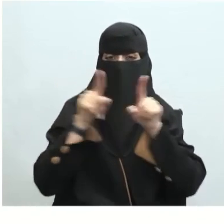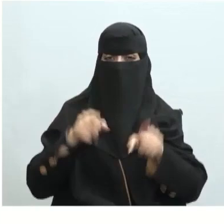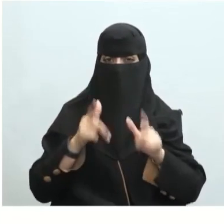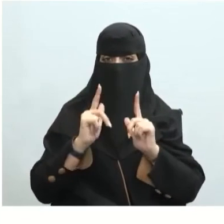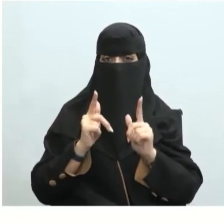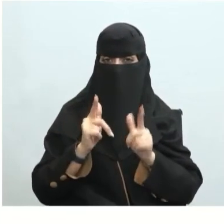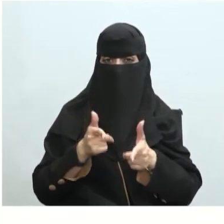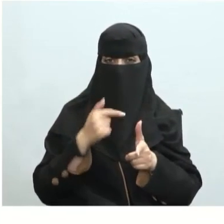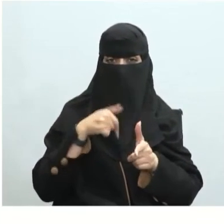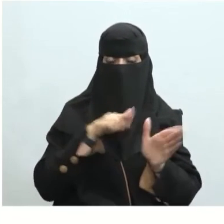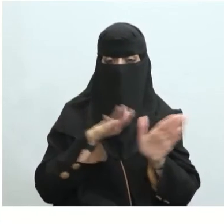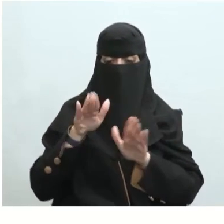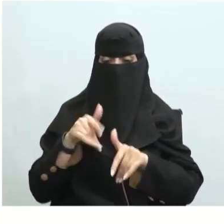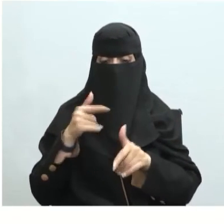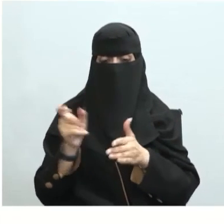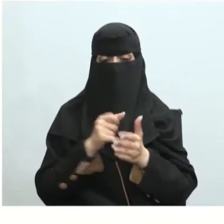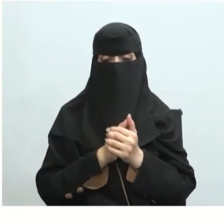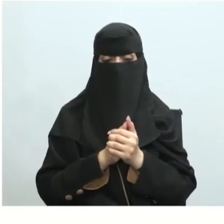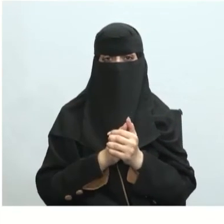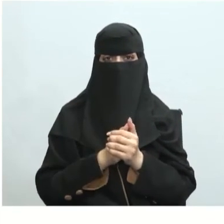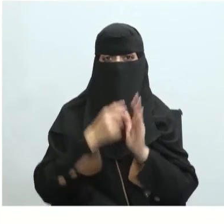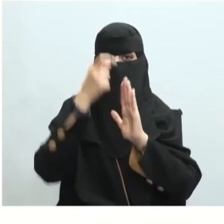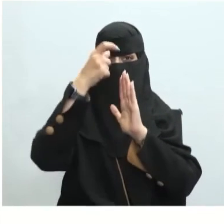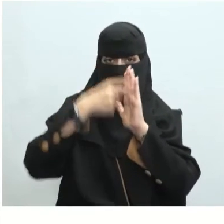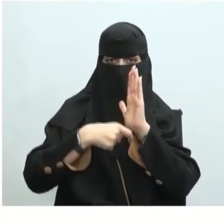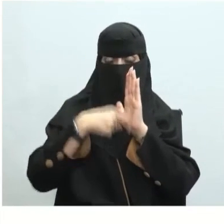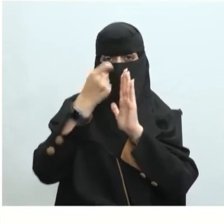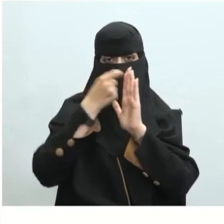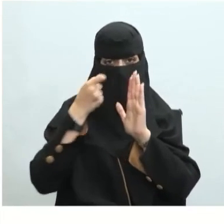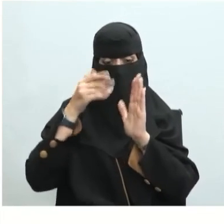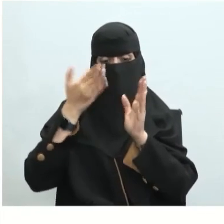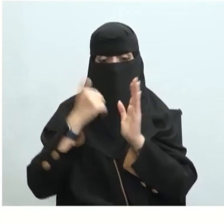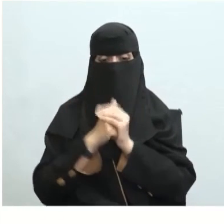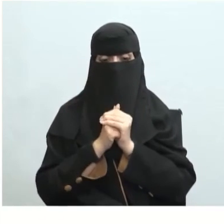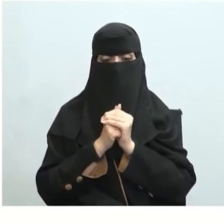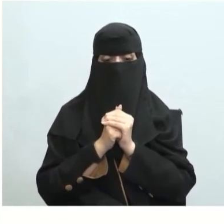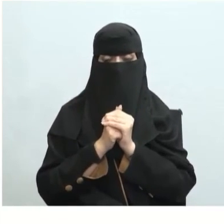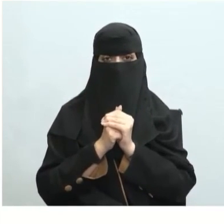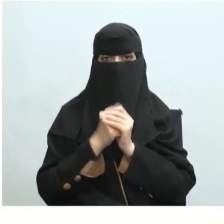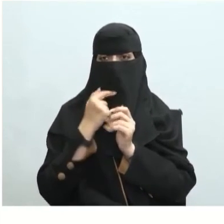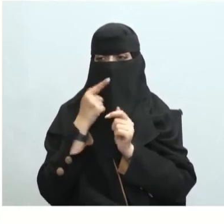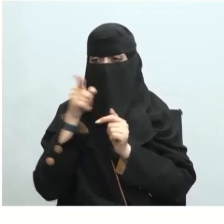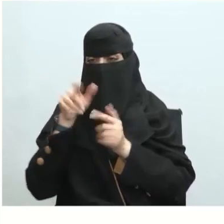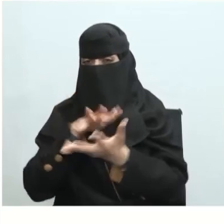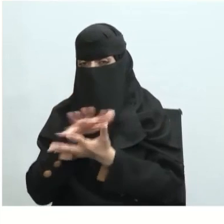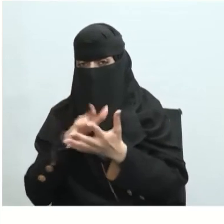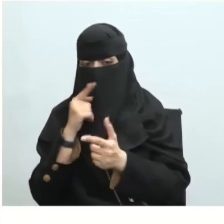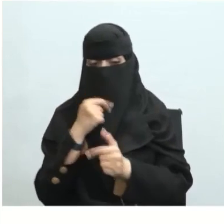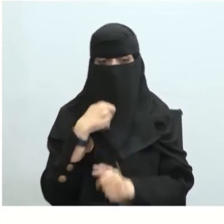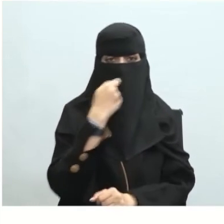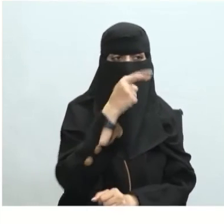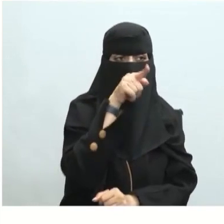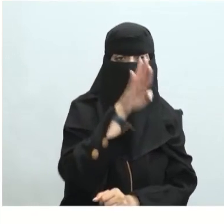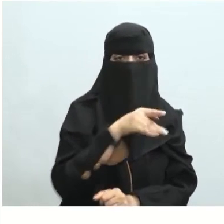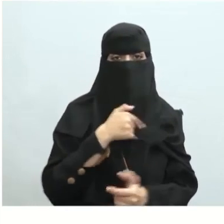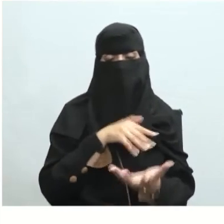محاضر الجلسه بعد ذلك تقول مثلا في التقارير كذلك وايضا الشكاوى والدعايه ما سبق